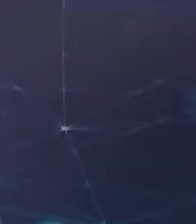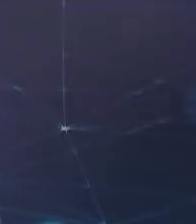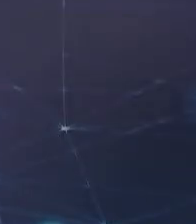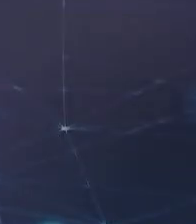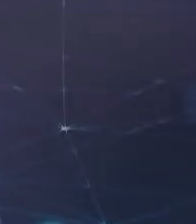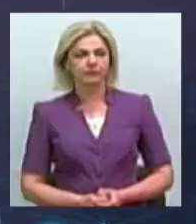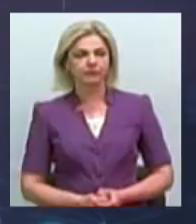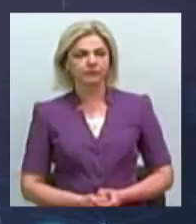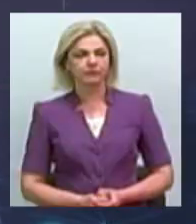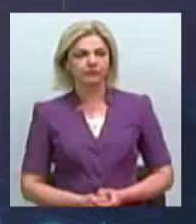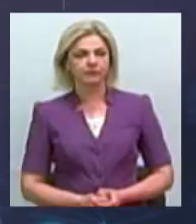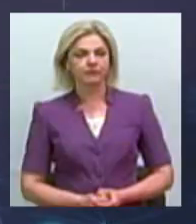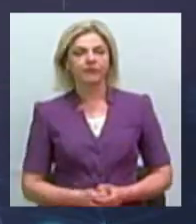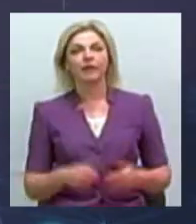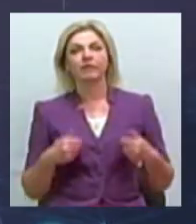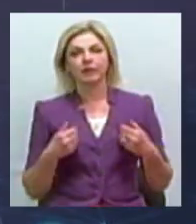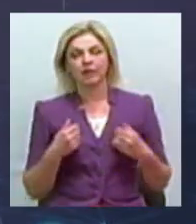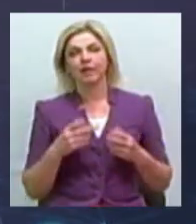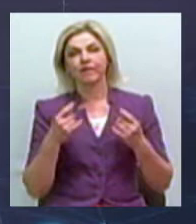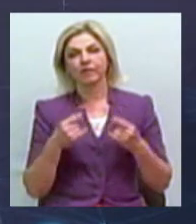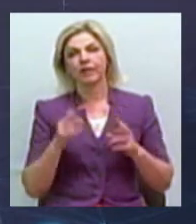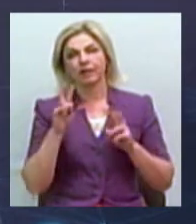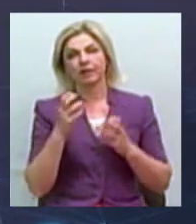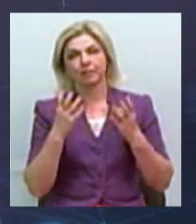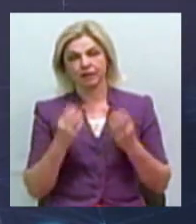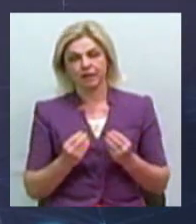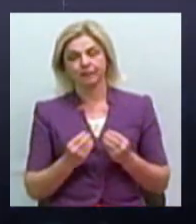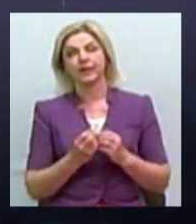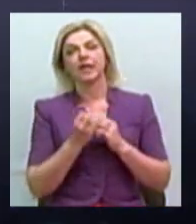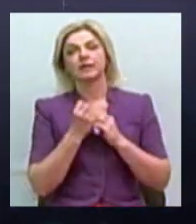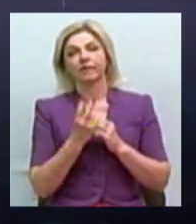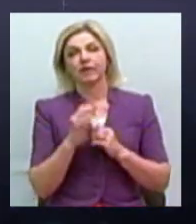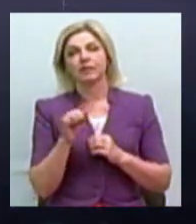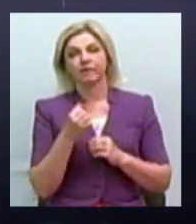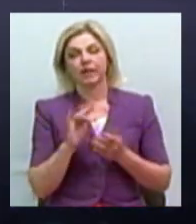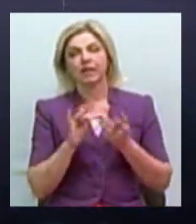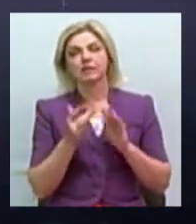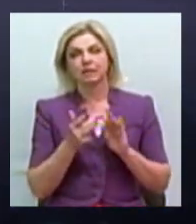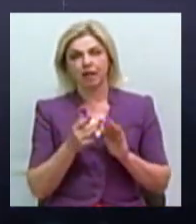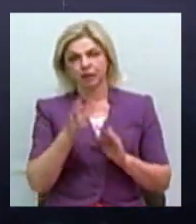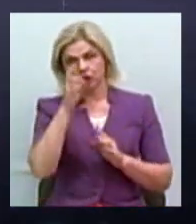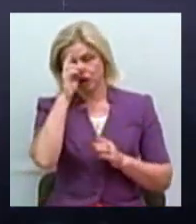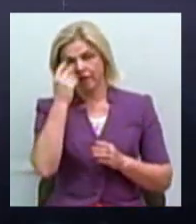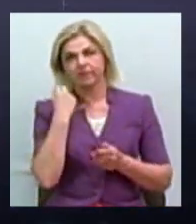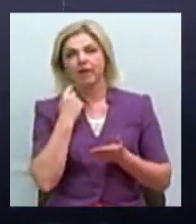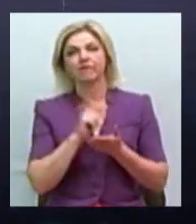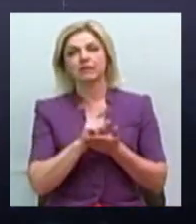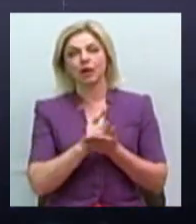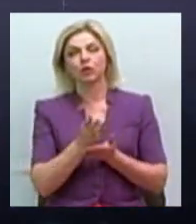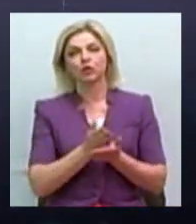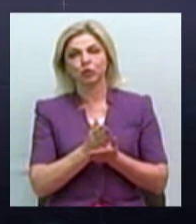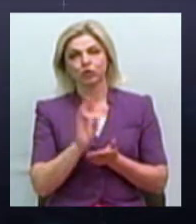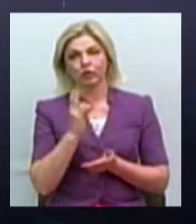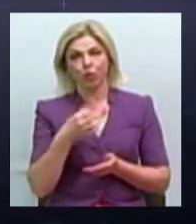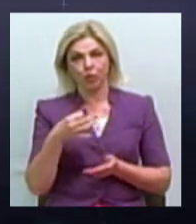Вітаю в прямому ефірі «Тема дня». Я Федір Бондар. 12 серпня сайт Головного управління Державної фіскальної служби в Миколаївській області